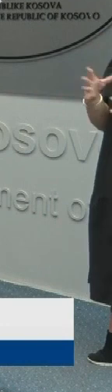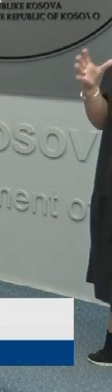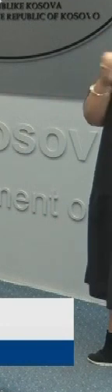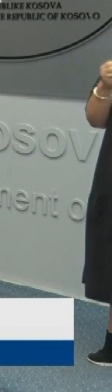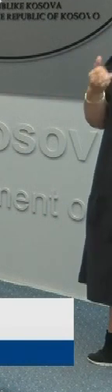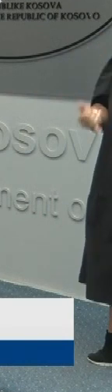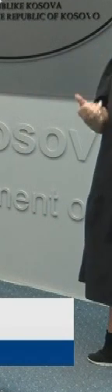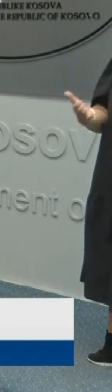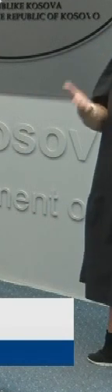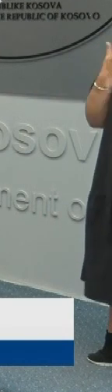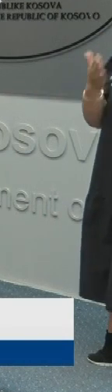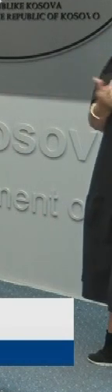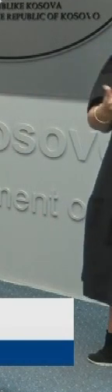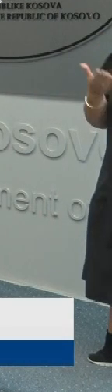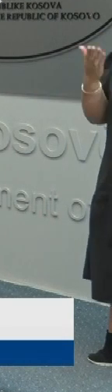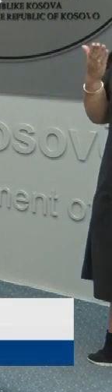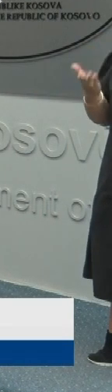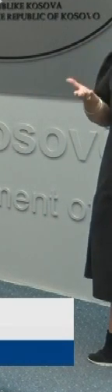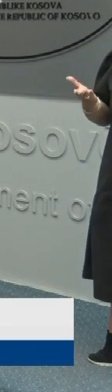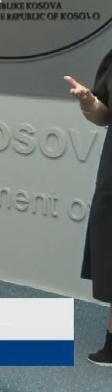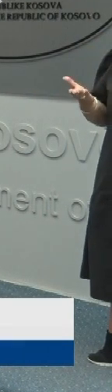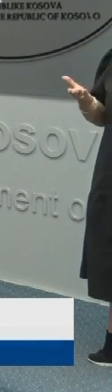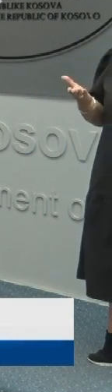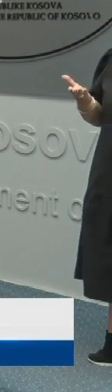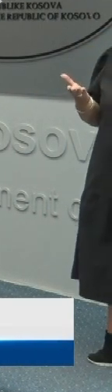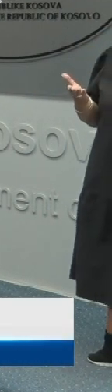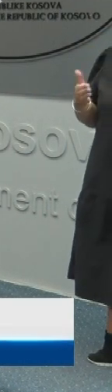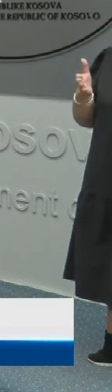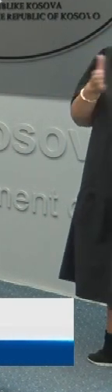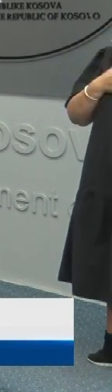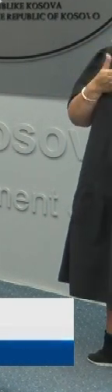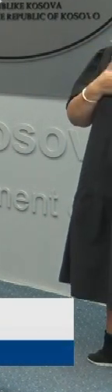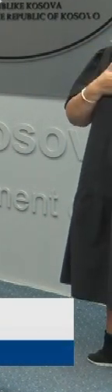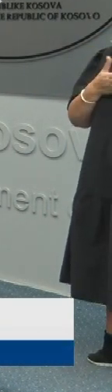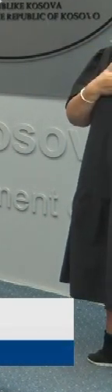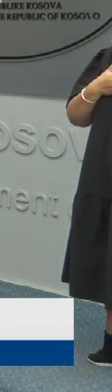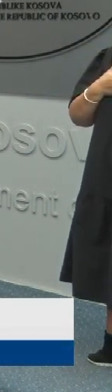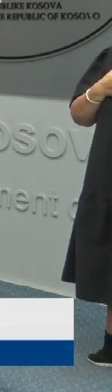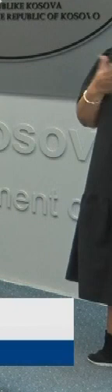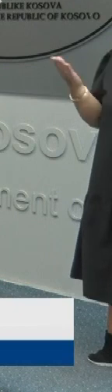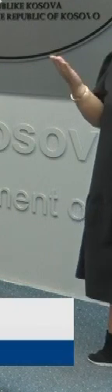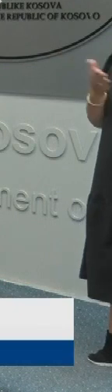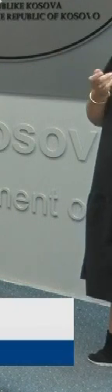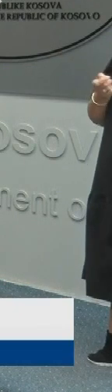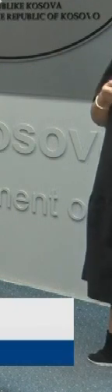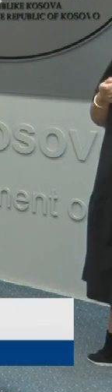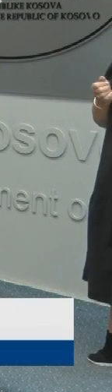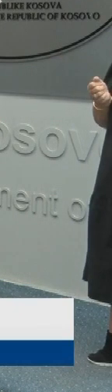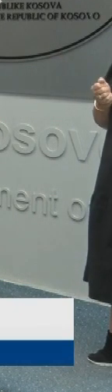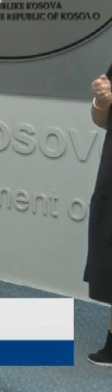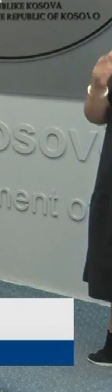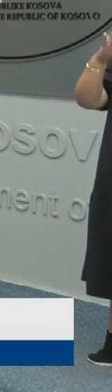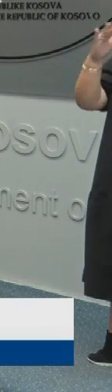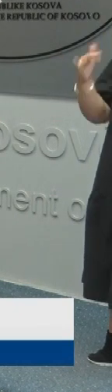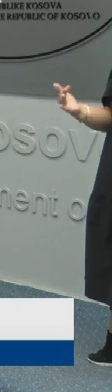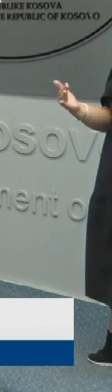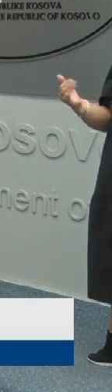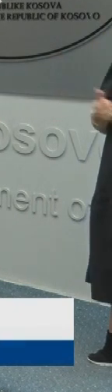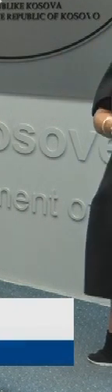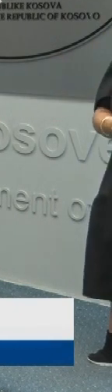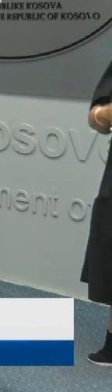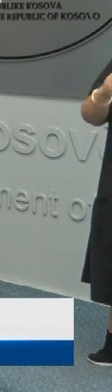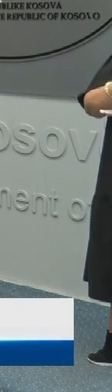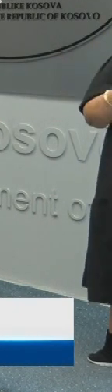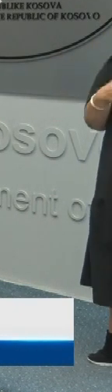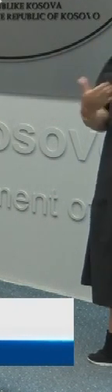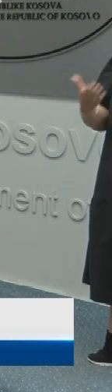se po i afrohemi sesionit vjeshtor, ndërkohë nuk kemi seancë të kuvendit, është mirë që të takohemi jo vetëm